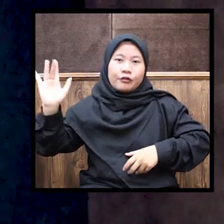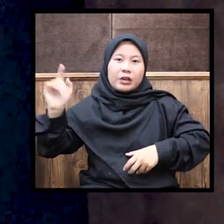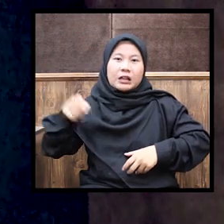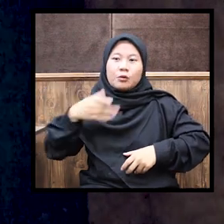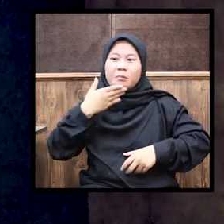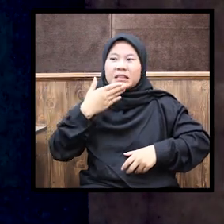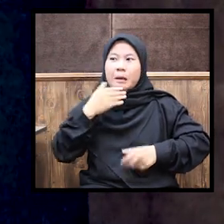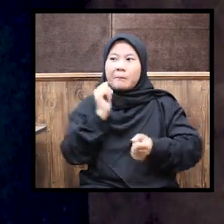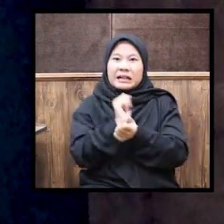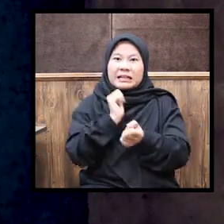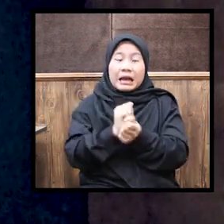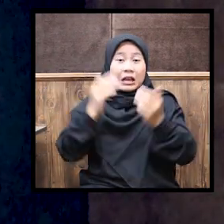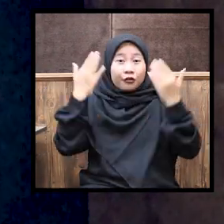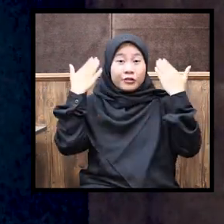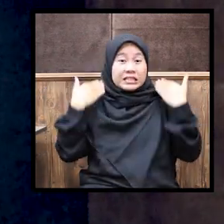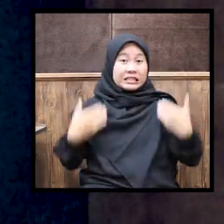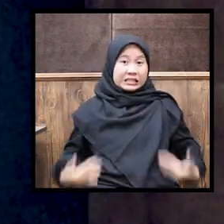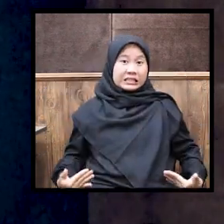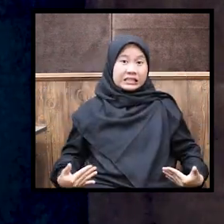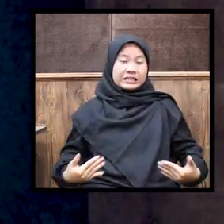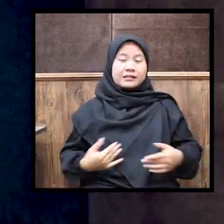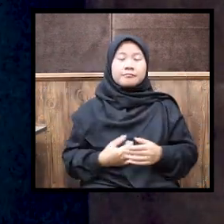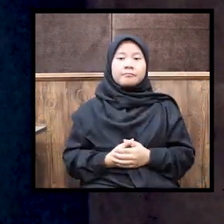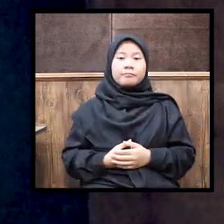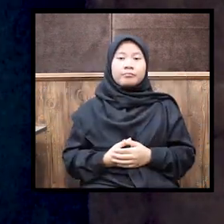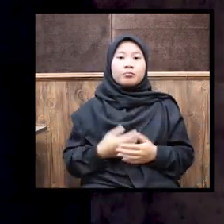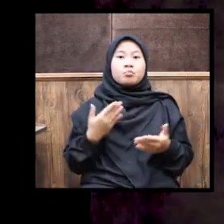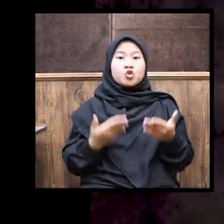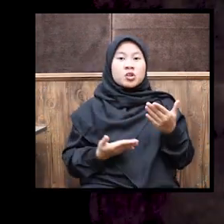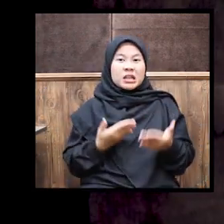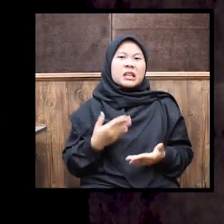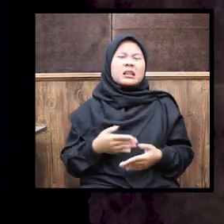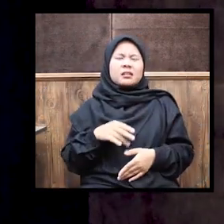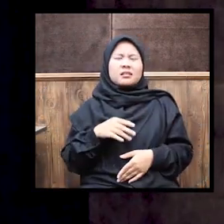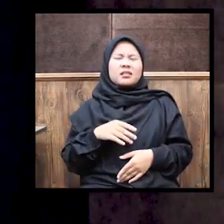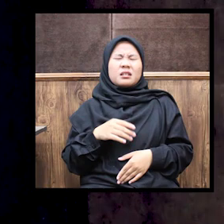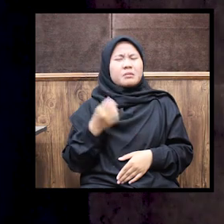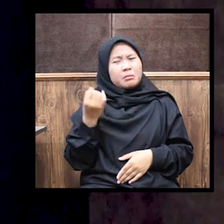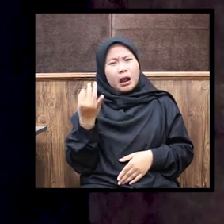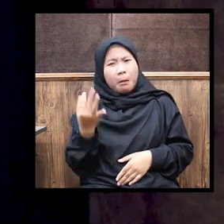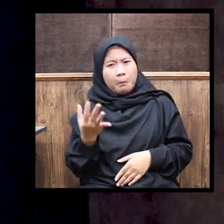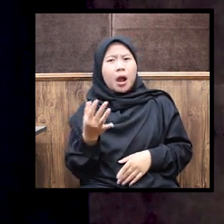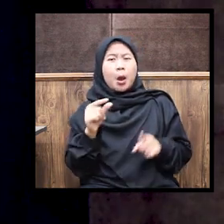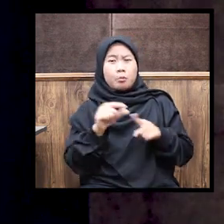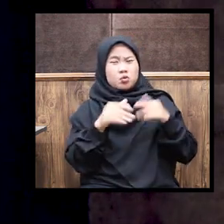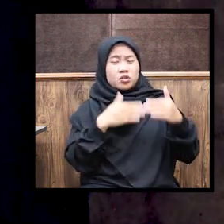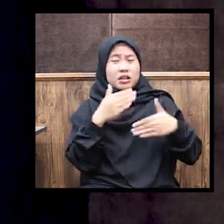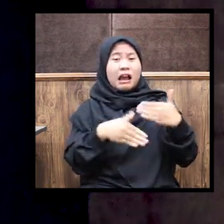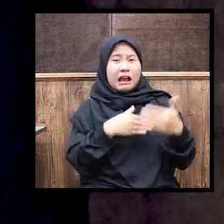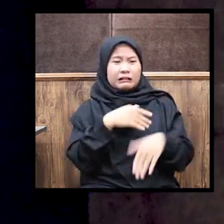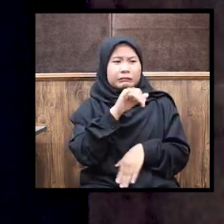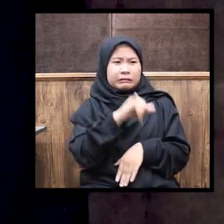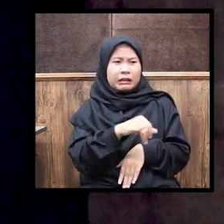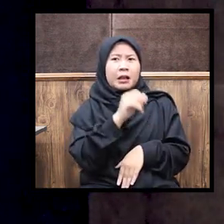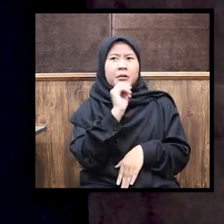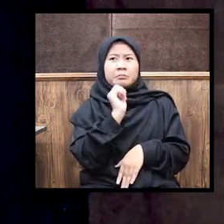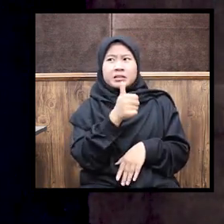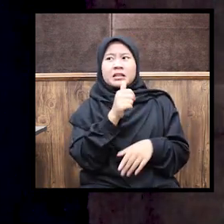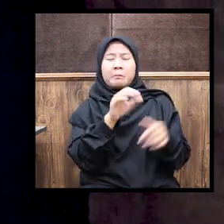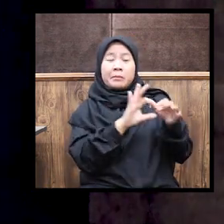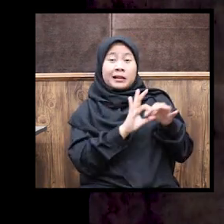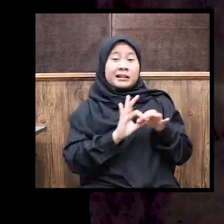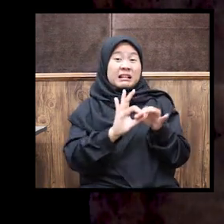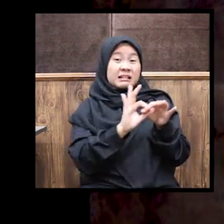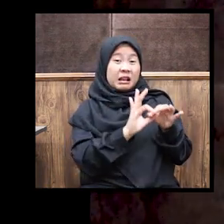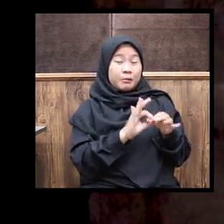kebanyakan kebanyakan fisik mungkin di beberapa perusahaan itu ee bisa kerja sama dengan kita